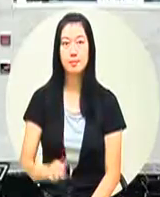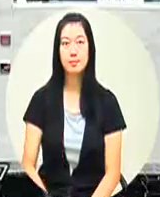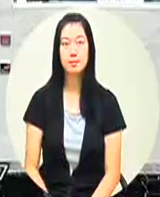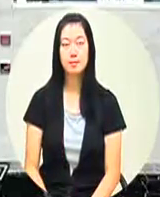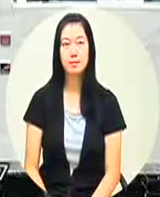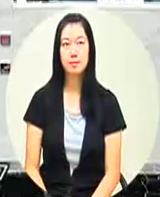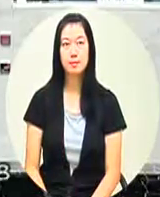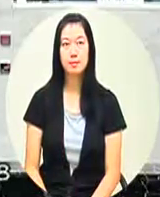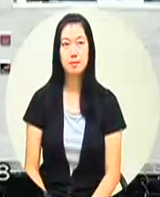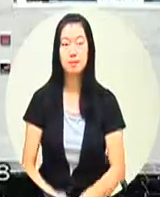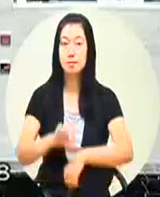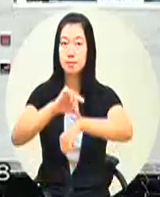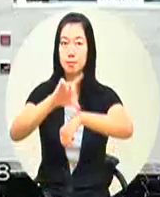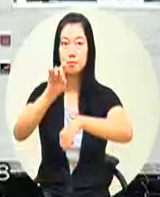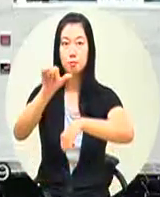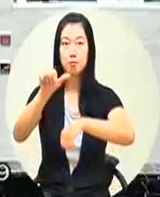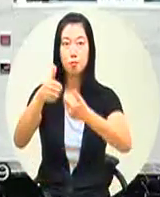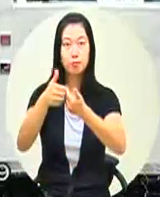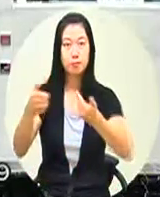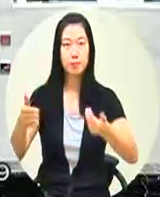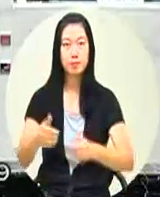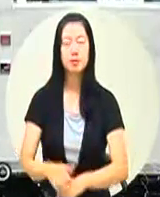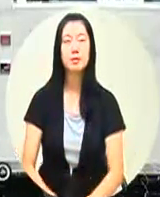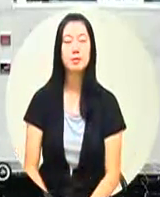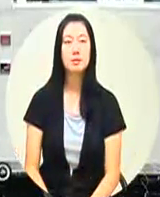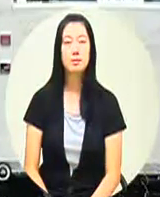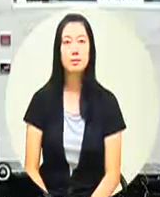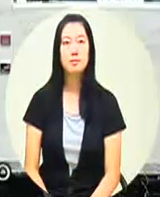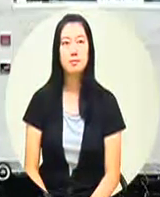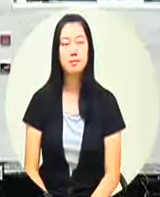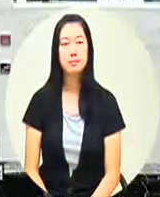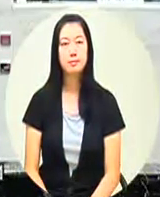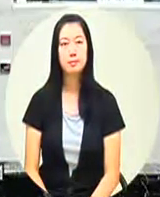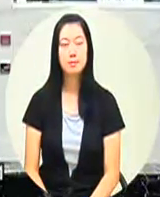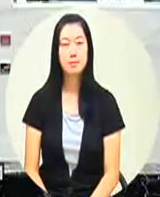询，时间十五分钟。